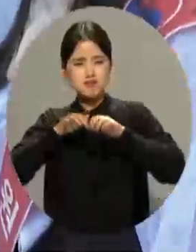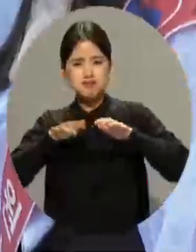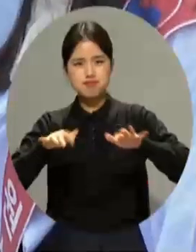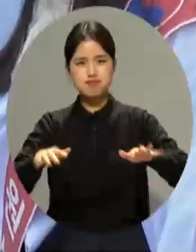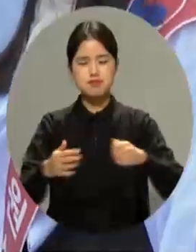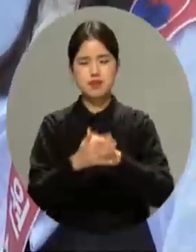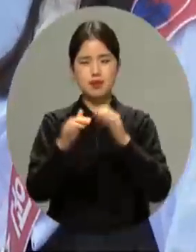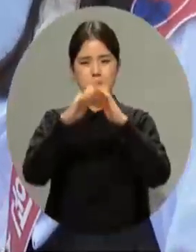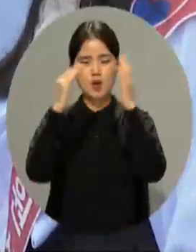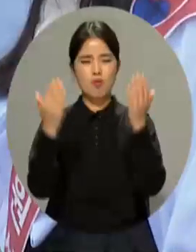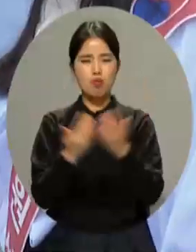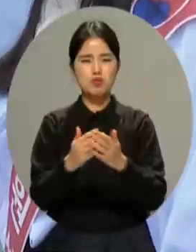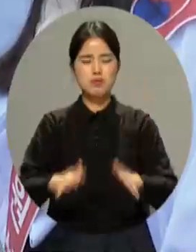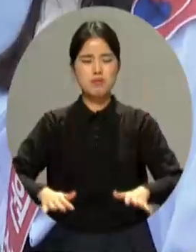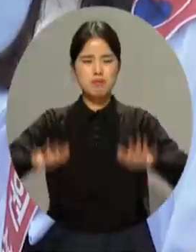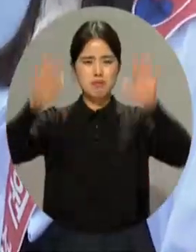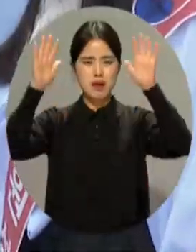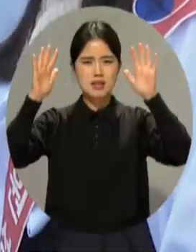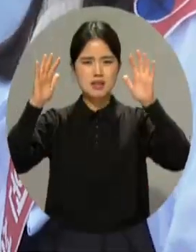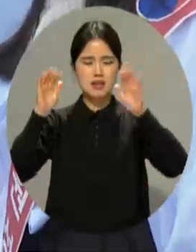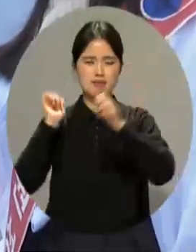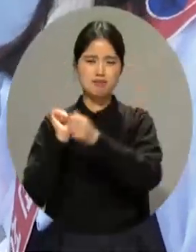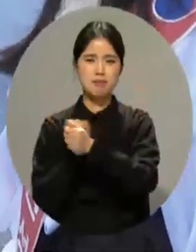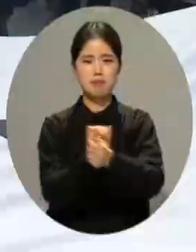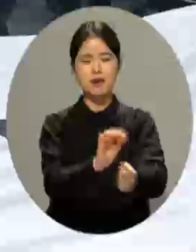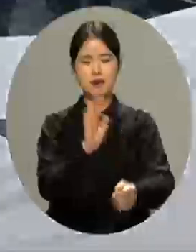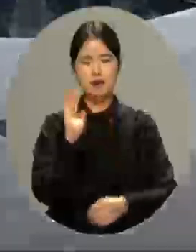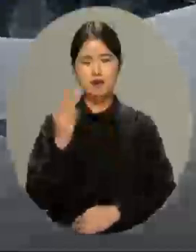모두의 만세 삼창으로 이어집니다